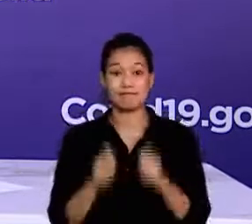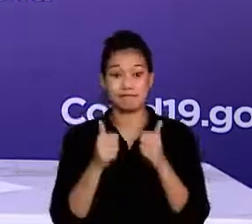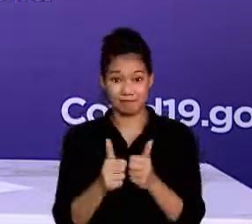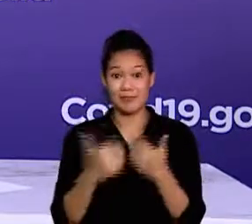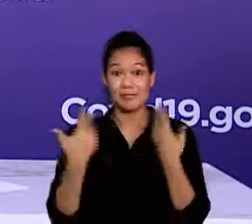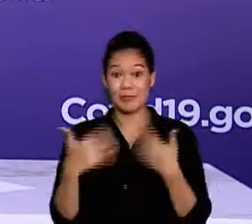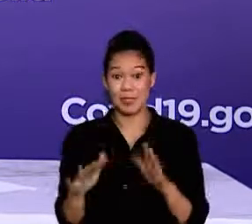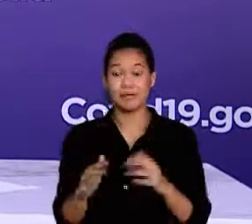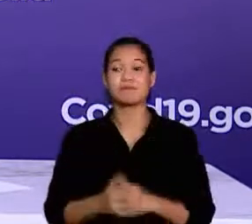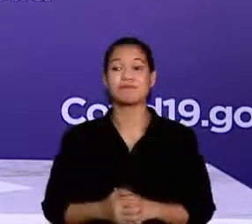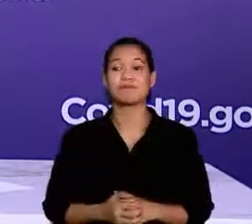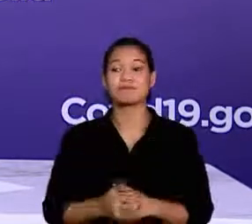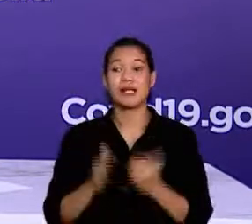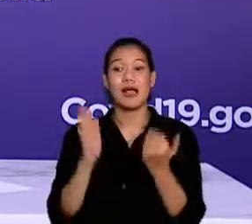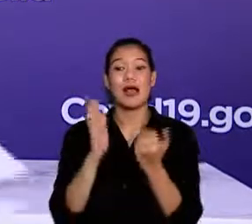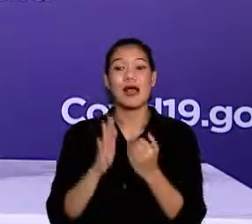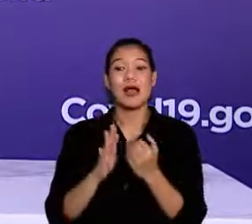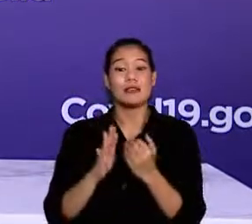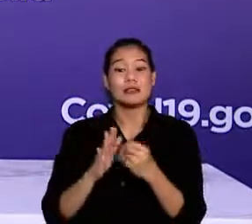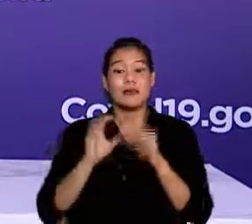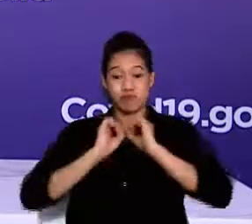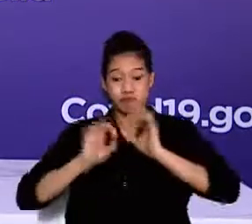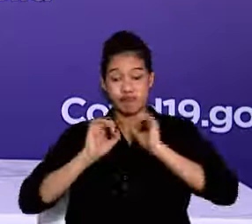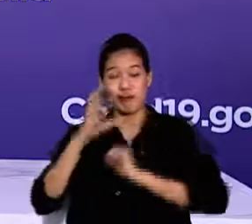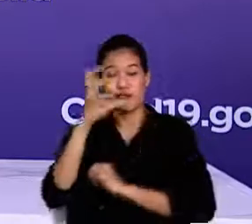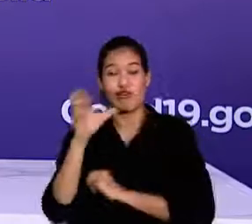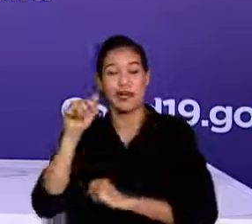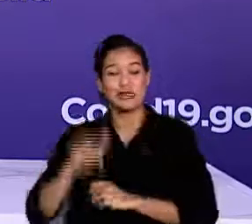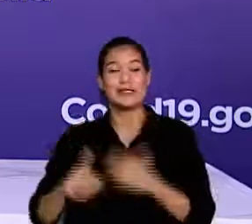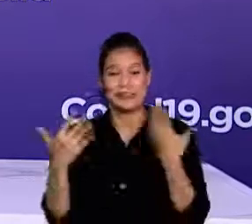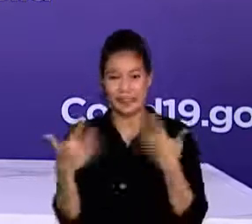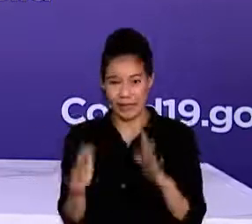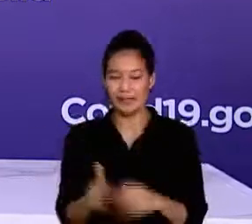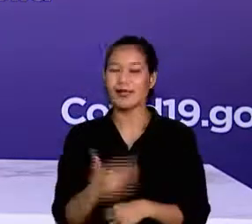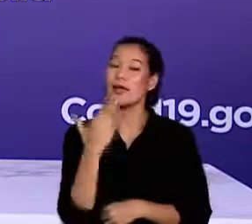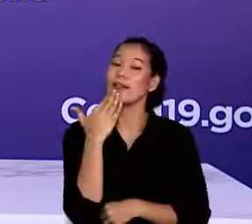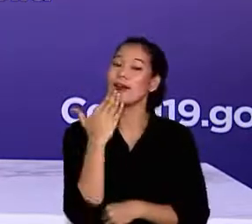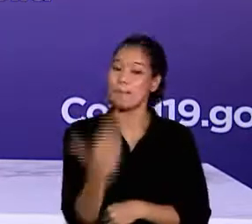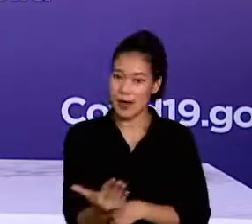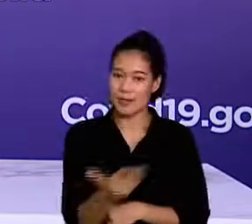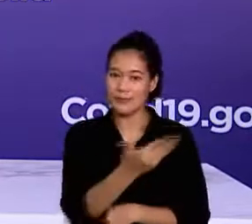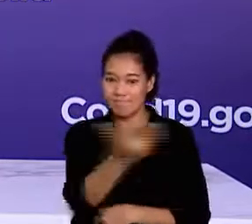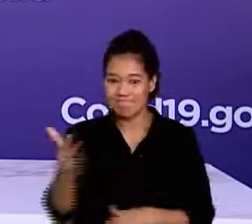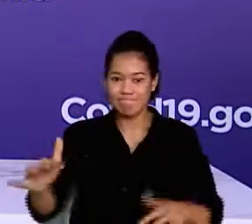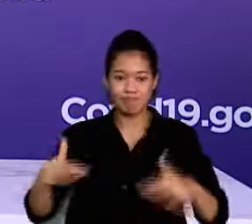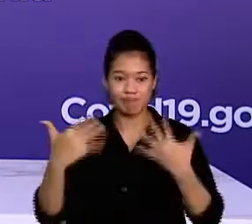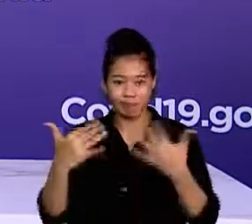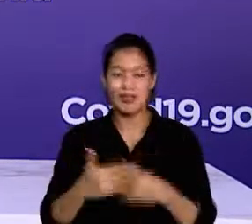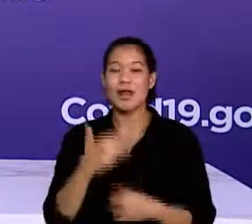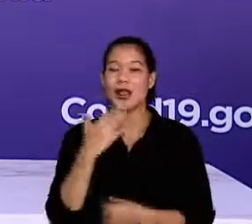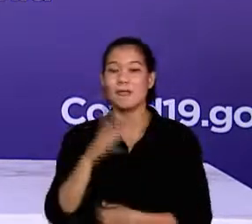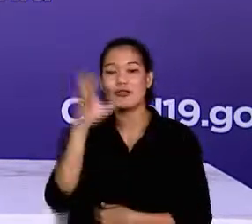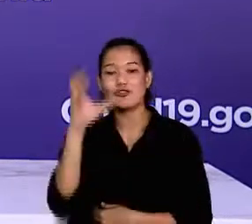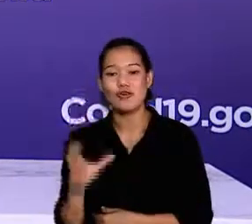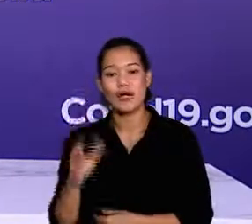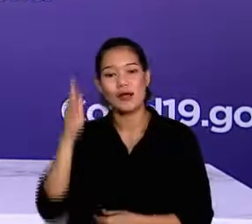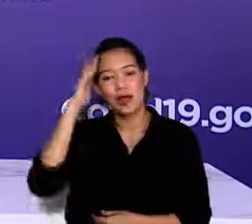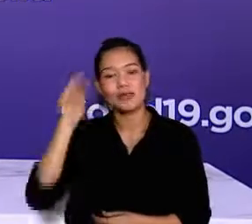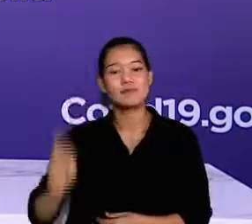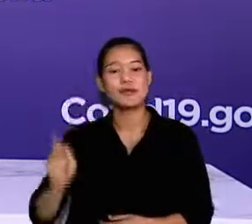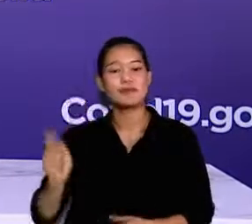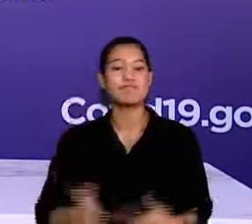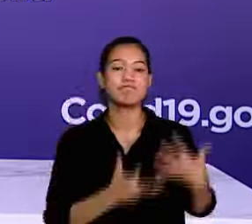baik dengan demikian acara konferensi pers pada sore hari ini selesai Terima kasih atas perhatiannya Selamat sore